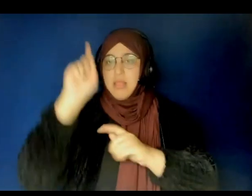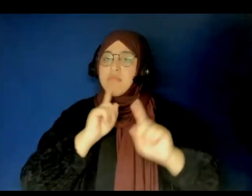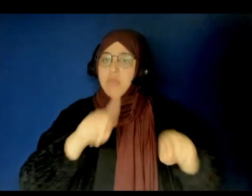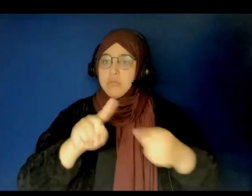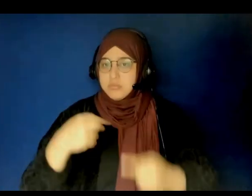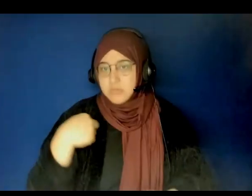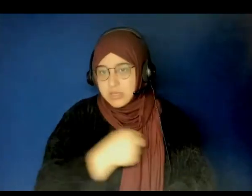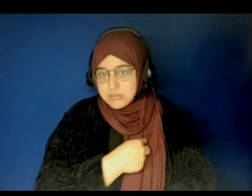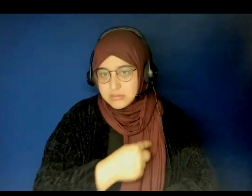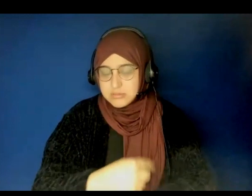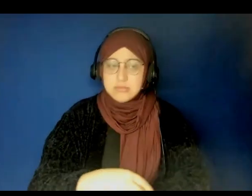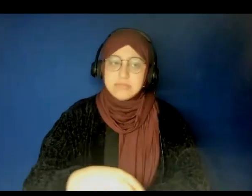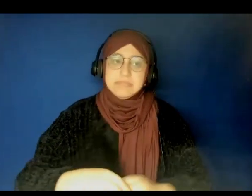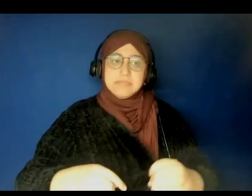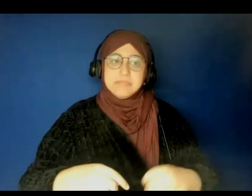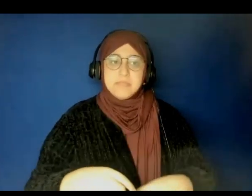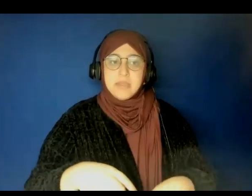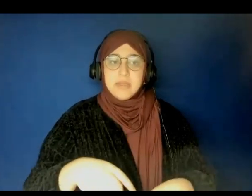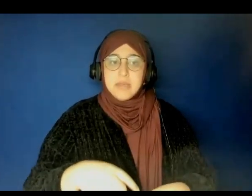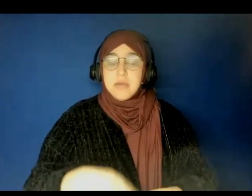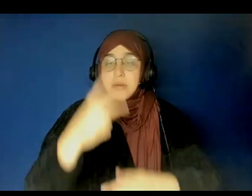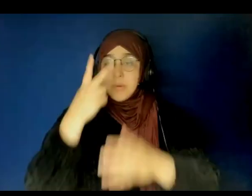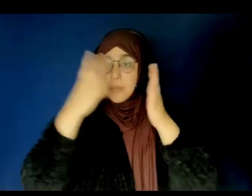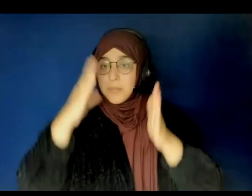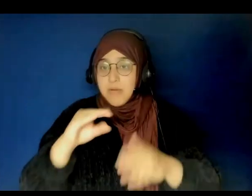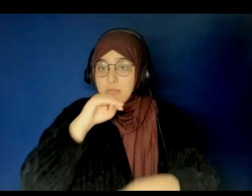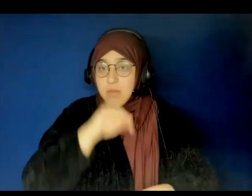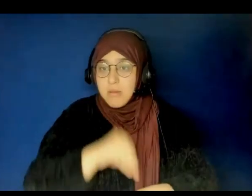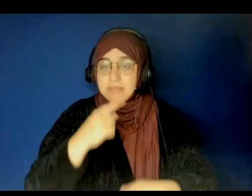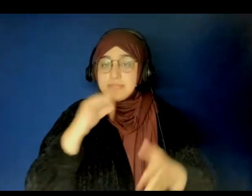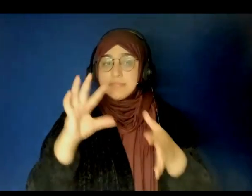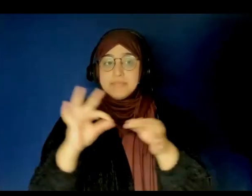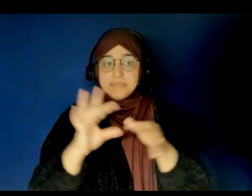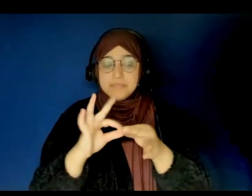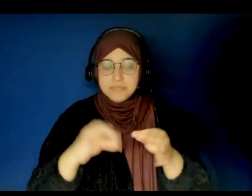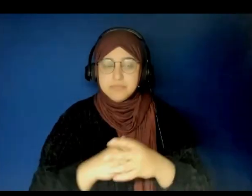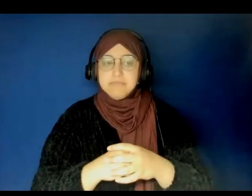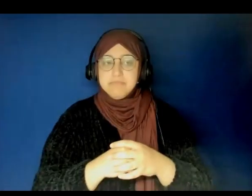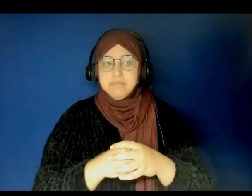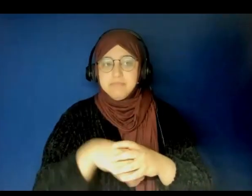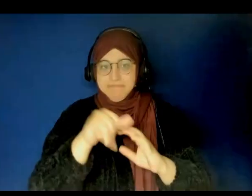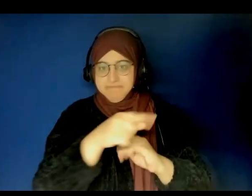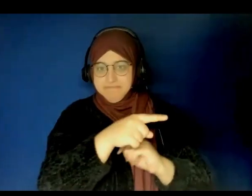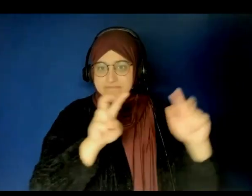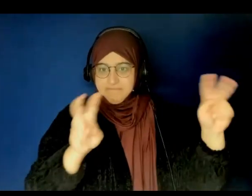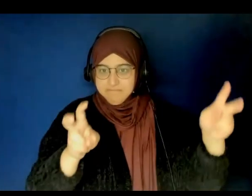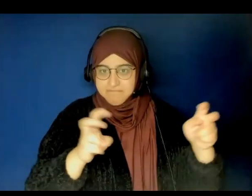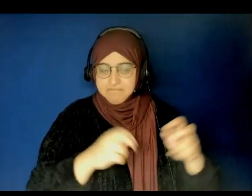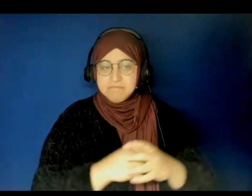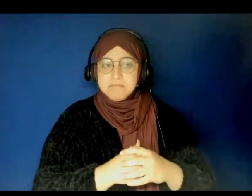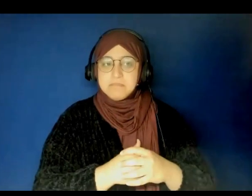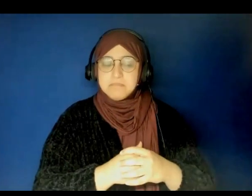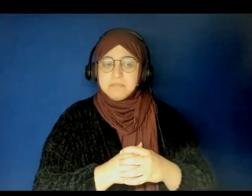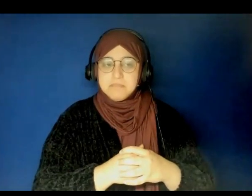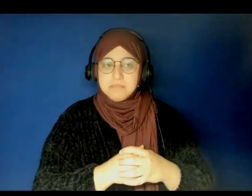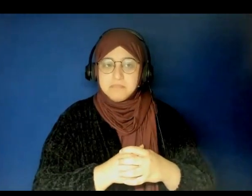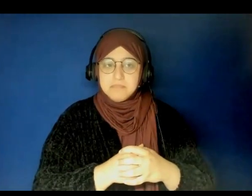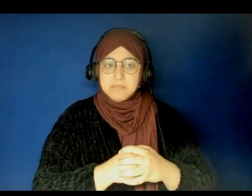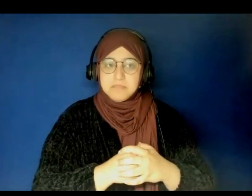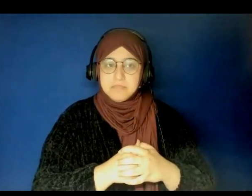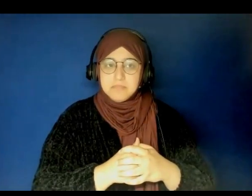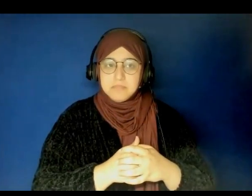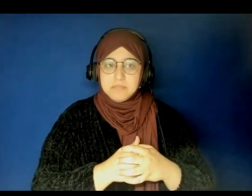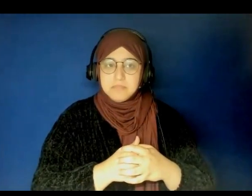said, لا ينبغي لمسلم عنده ما يوصي به أن يبيت ليلتين إلا